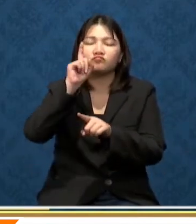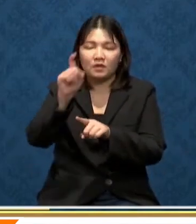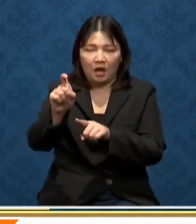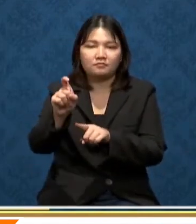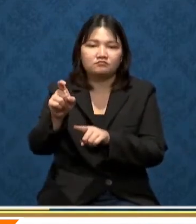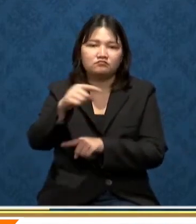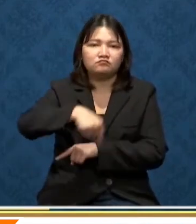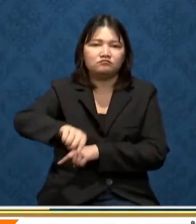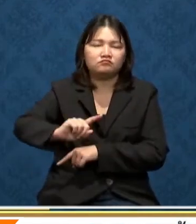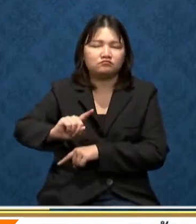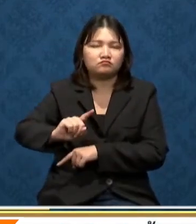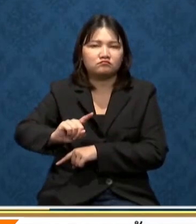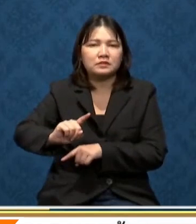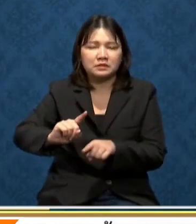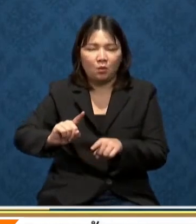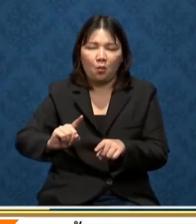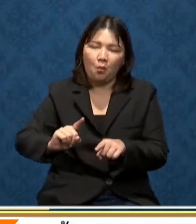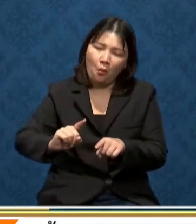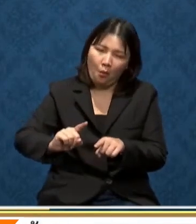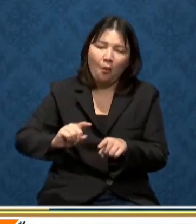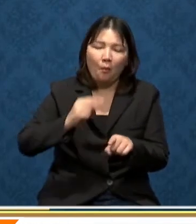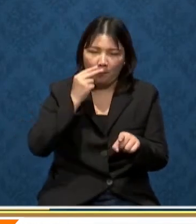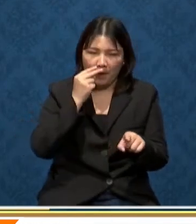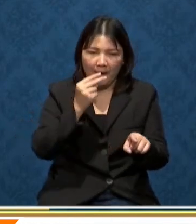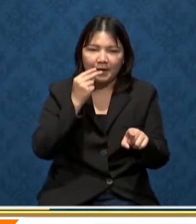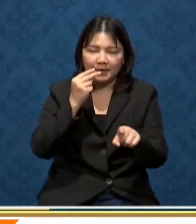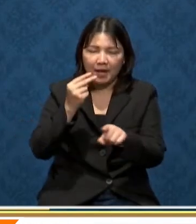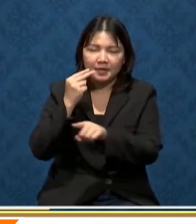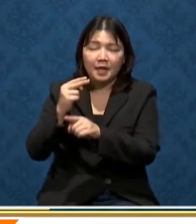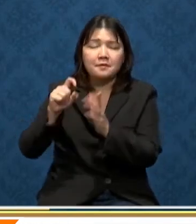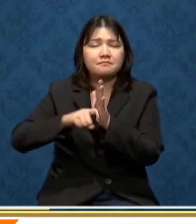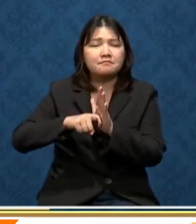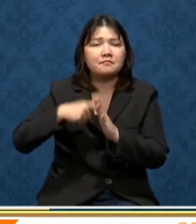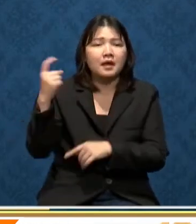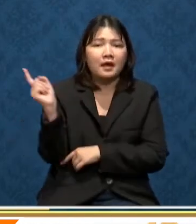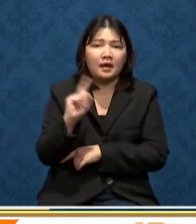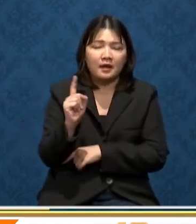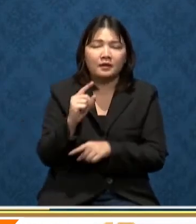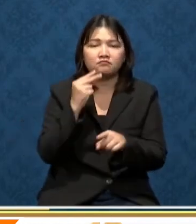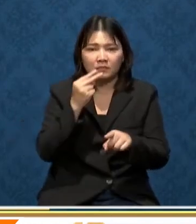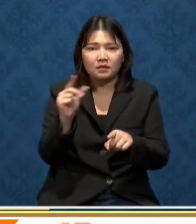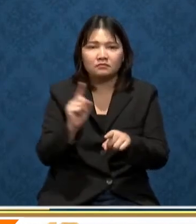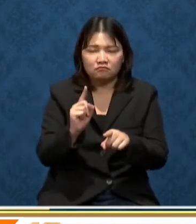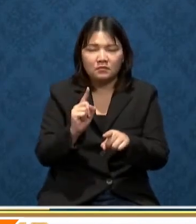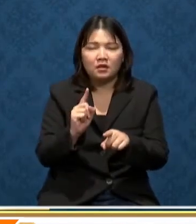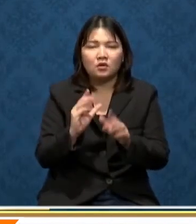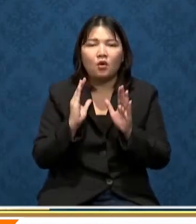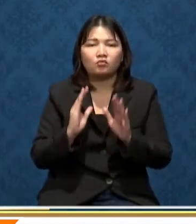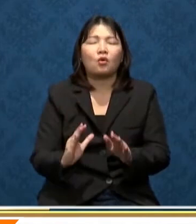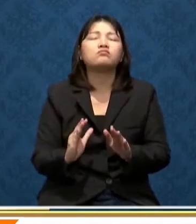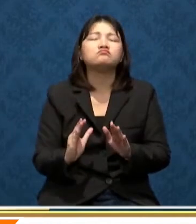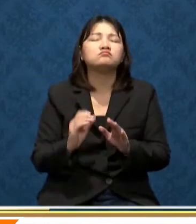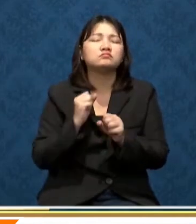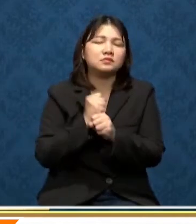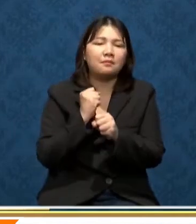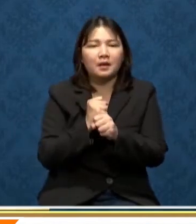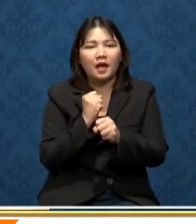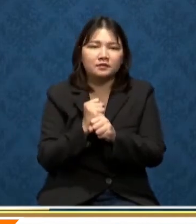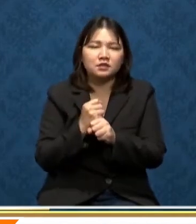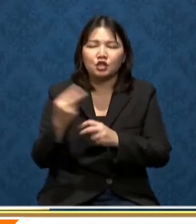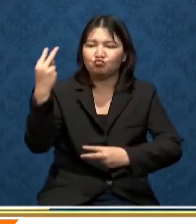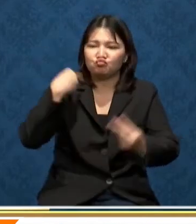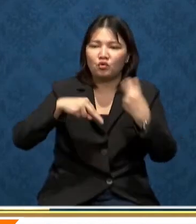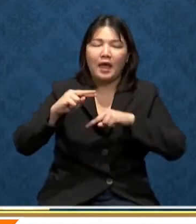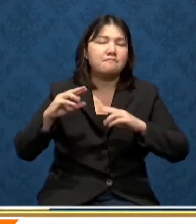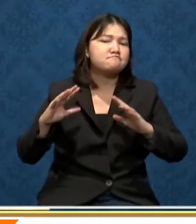หลายเหตุผลที่ทำให้ปัจจุบันแรงงานเหล่านี้ตกหล่นจากการคุ้มครอง